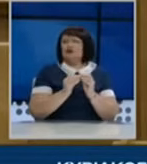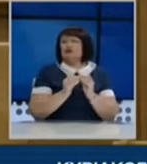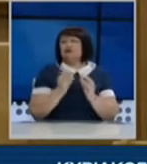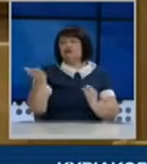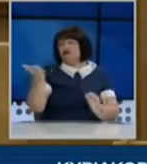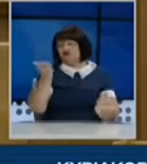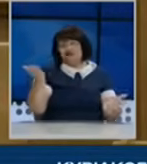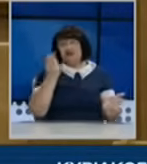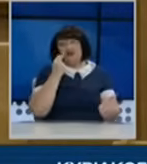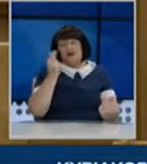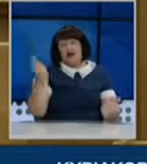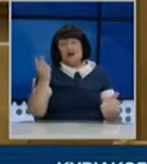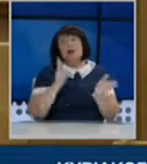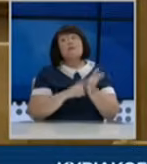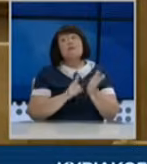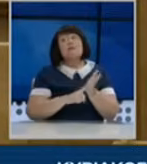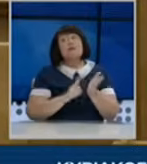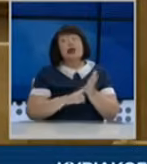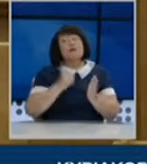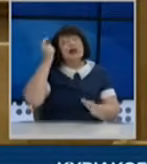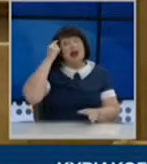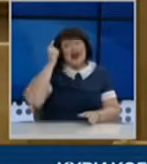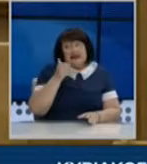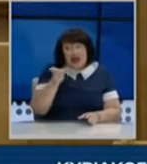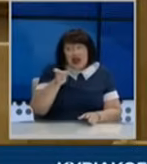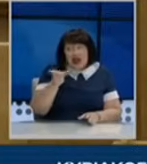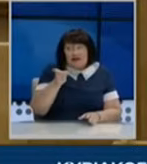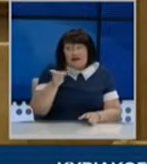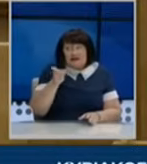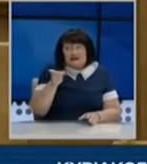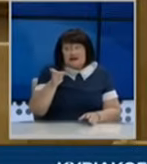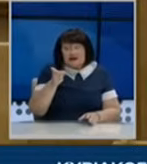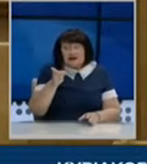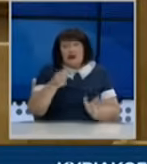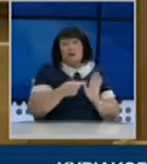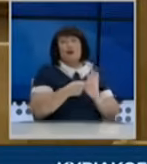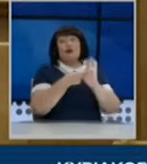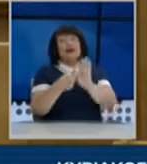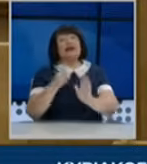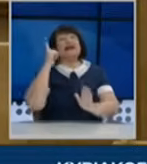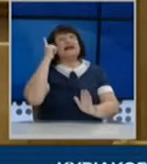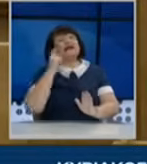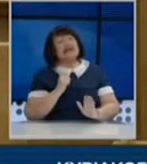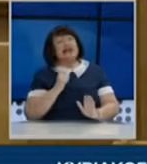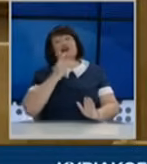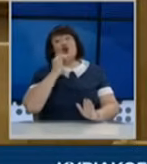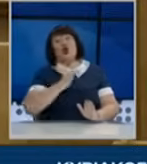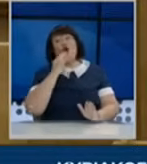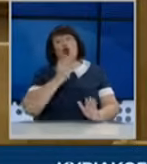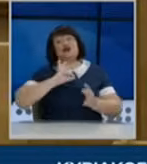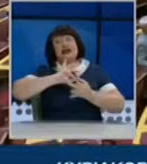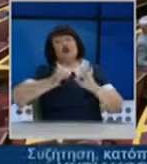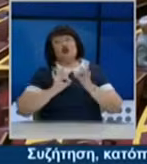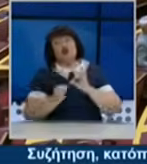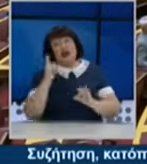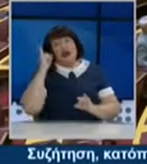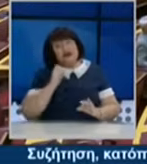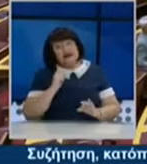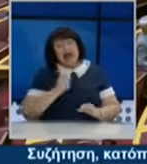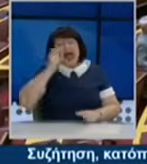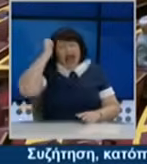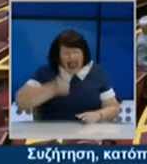Είμαι. Νομίζω πως πρέπει και εσείς να καταλαβαίνετε που παριστάνεται το γνώστη και της γλώσσας και της ιστορίας, ναι, ότι